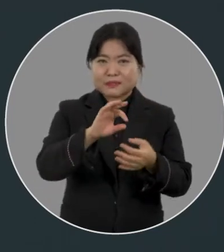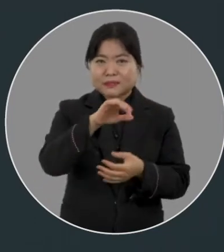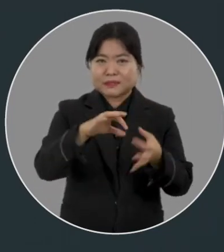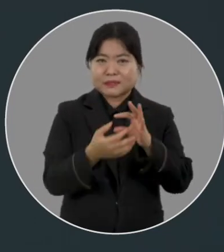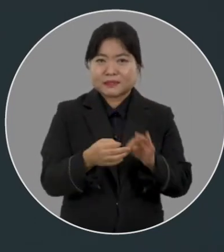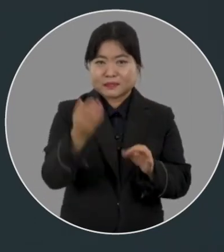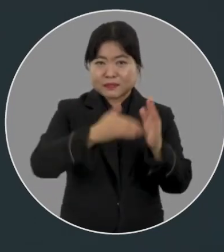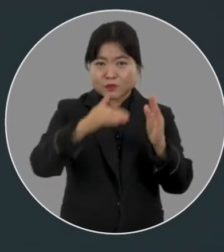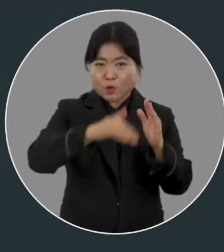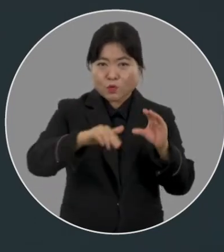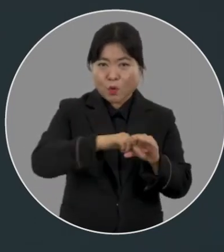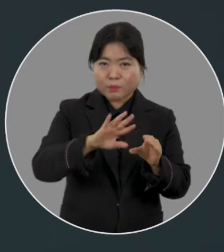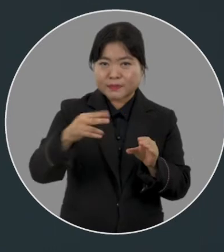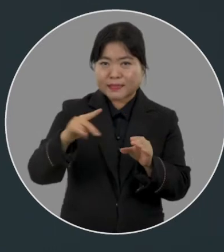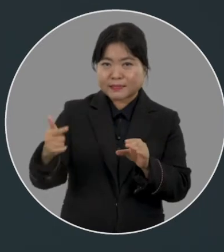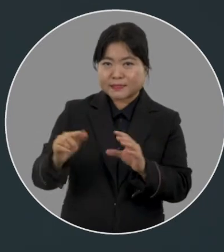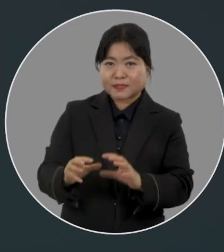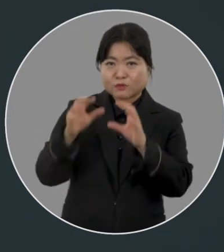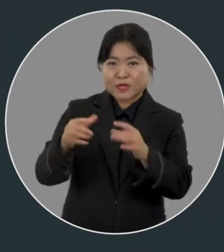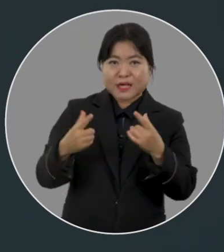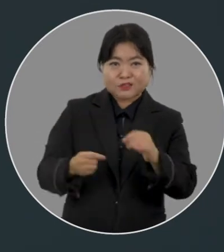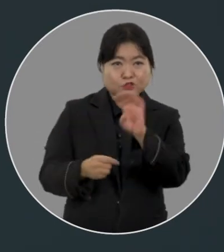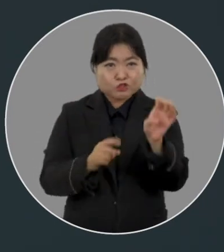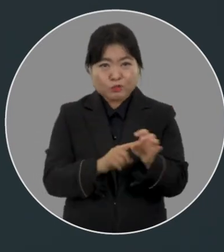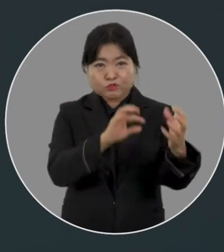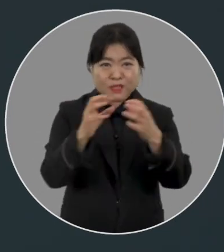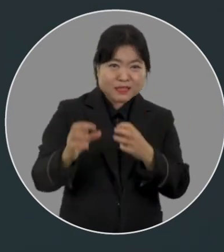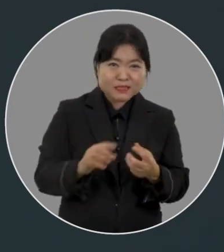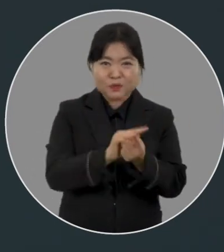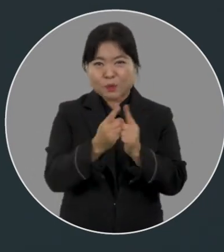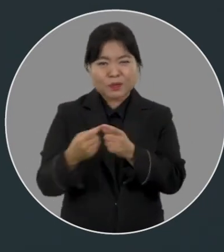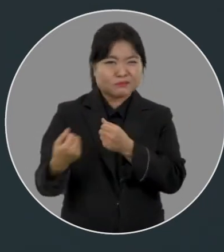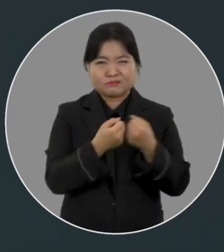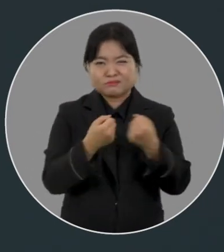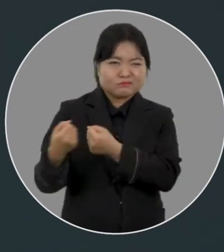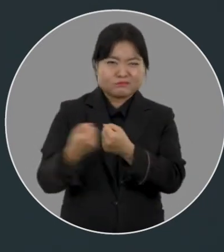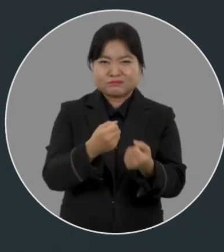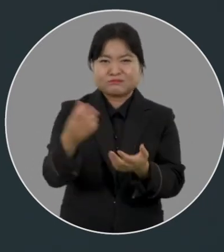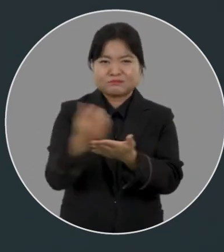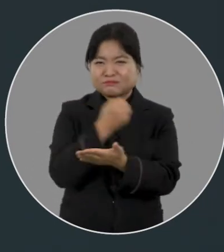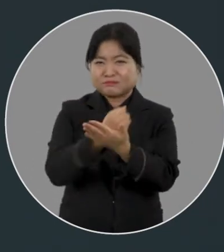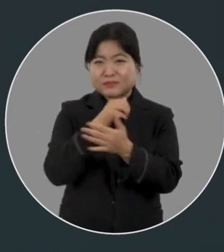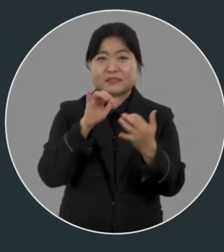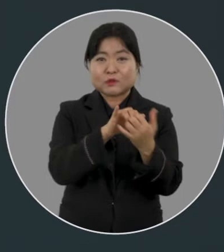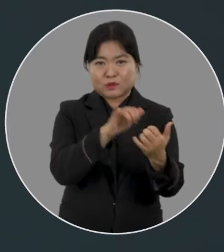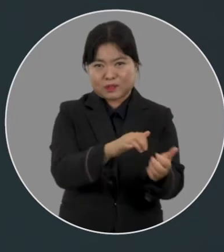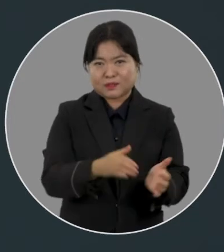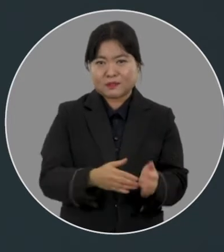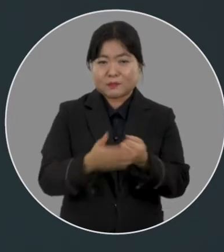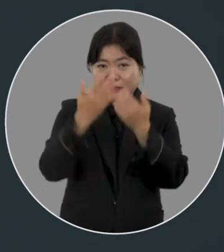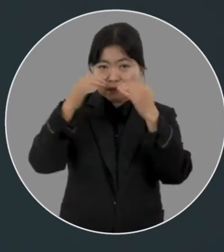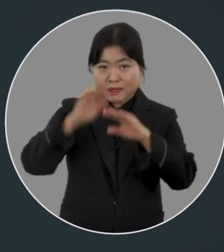비잔틴 제국의 같은 유럽 국가끼리 치고받고 약탈하는 전쟁이었습니다. 그래서 이슬람